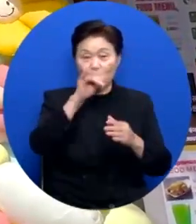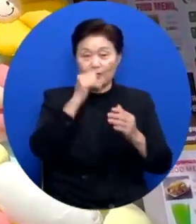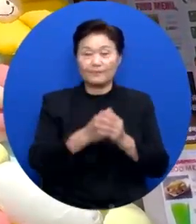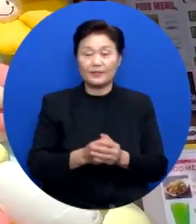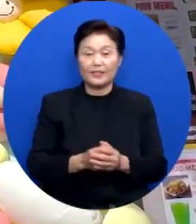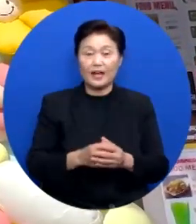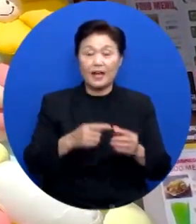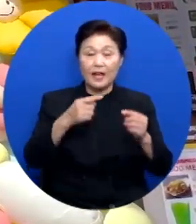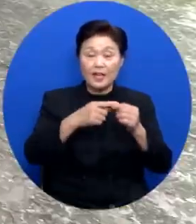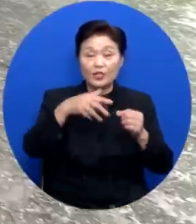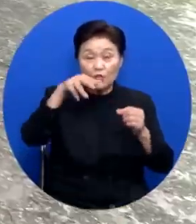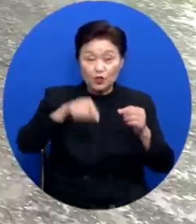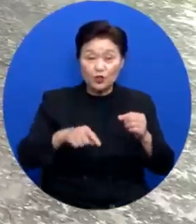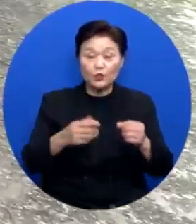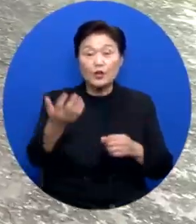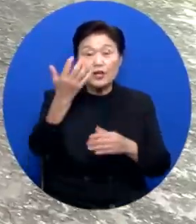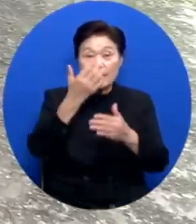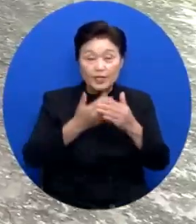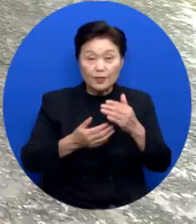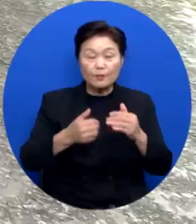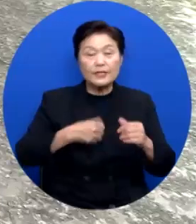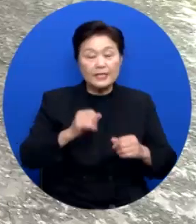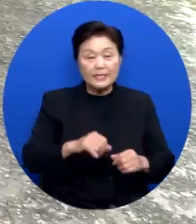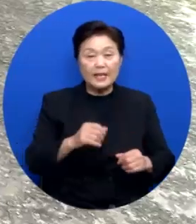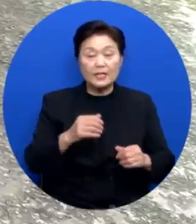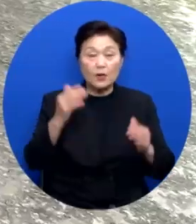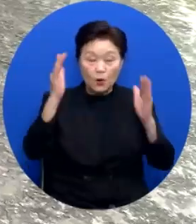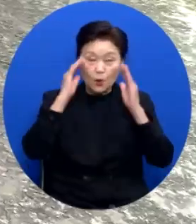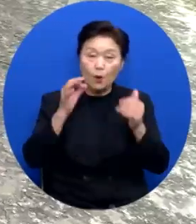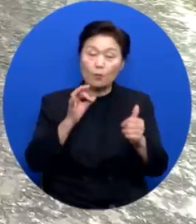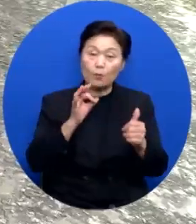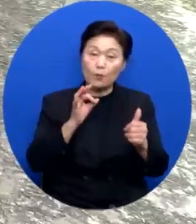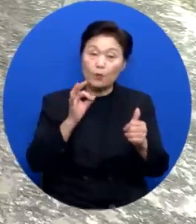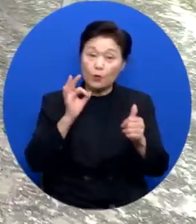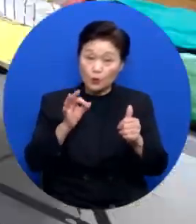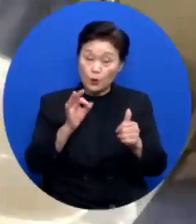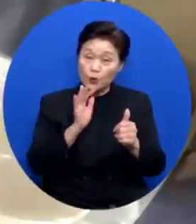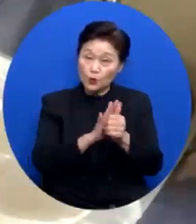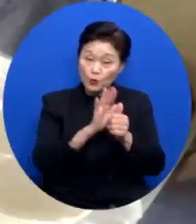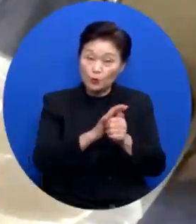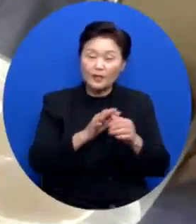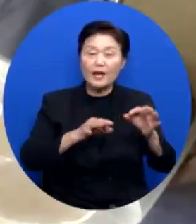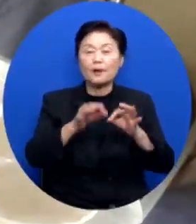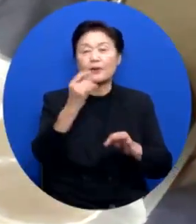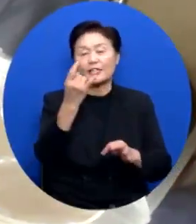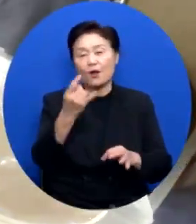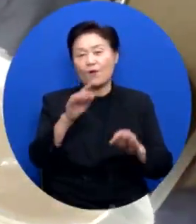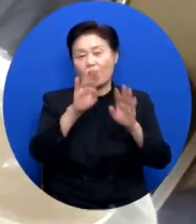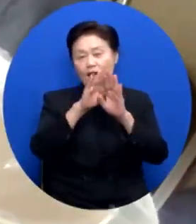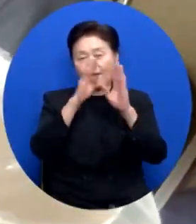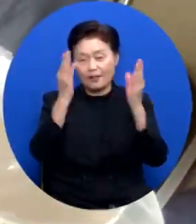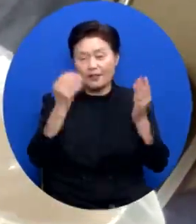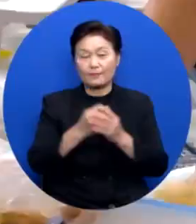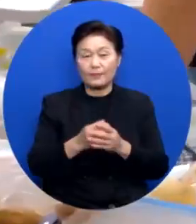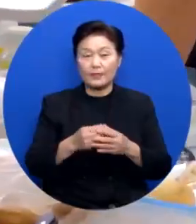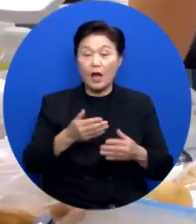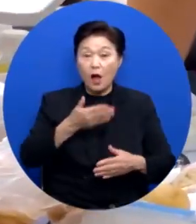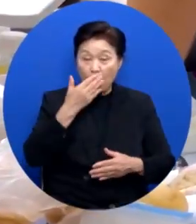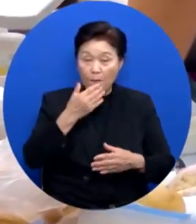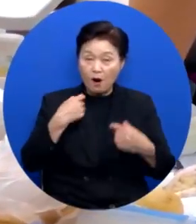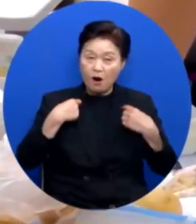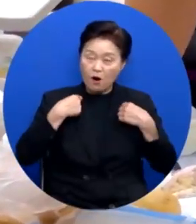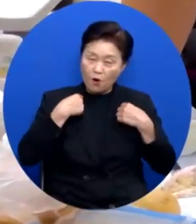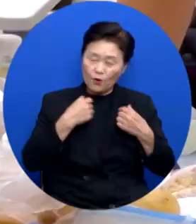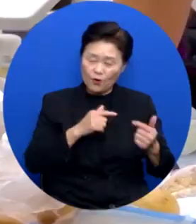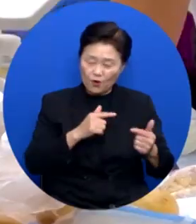페스티벌 첫 주, 이주민 자녀 장학금 마련을 위한 바자회를 진행했으며 각 문화별 다양한 먹거리와 의류, 잡화와